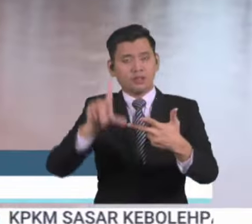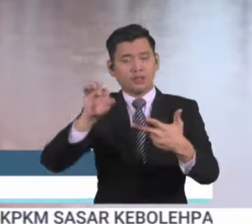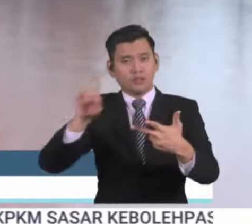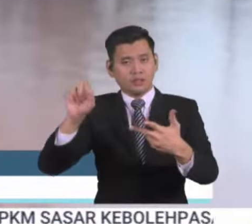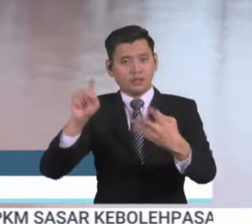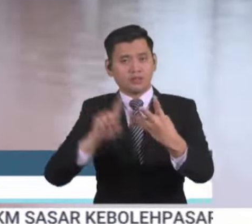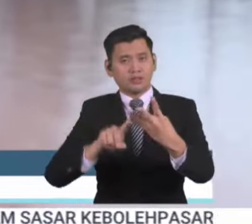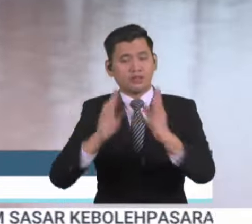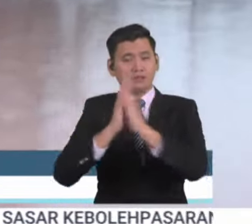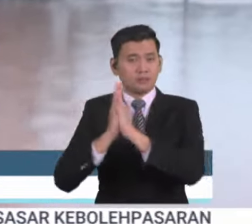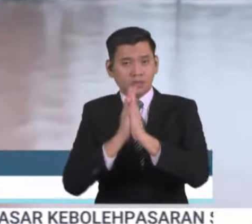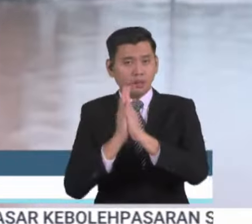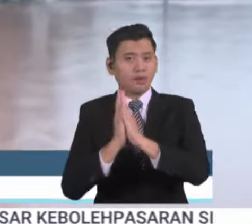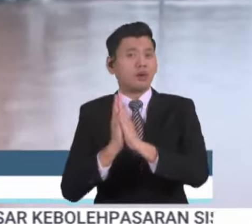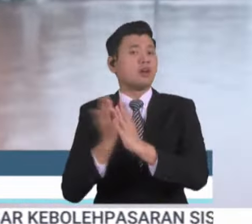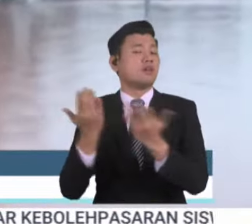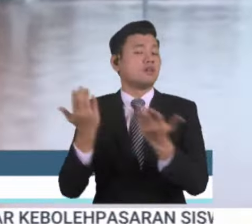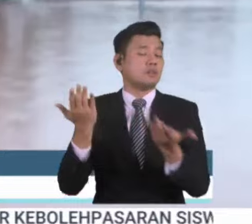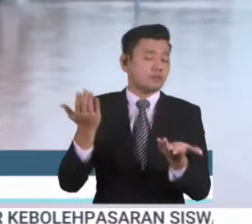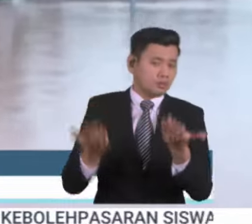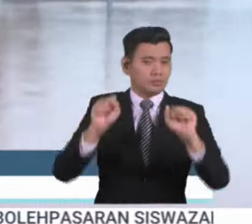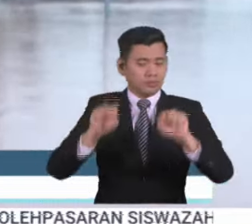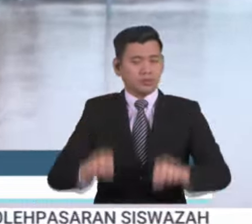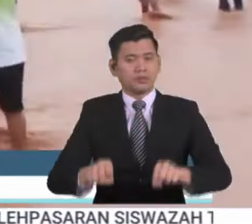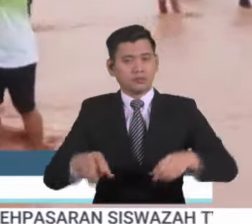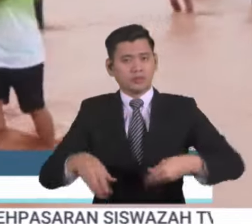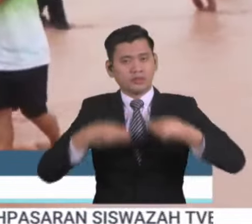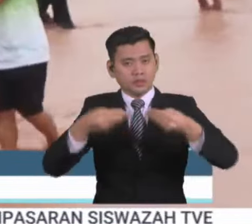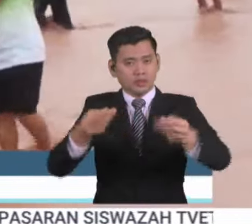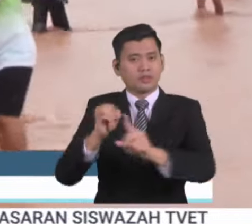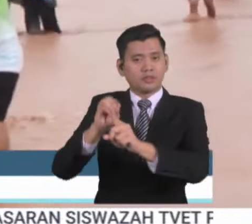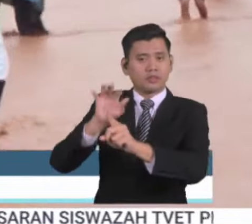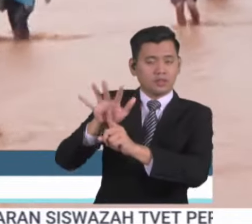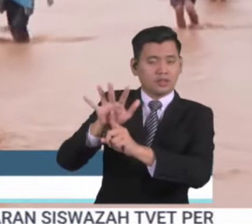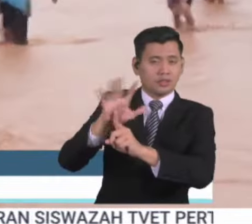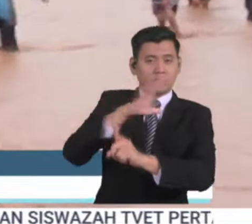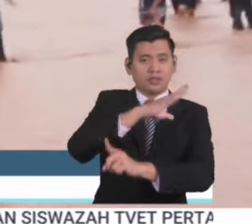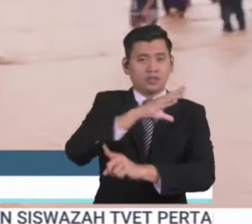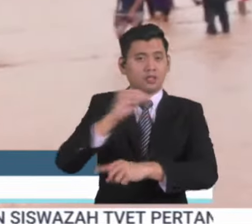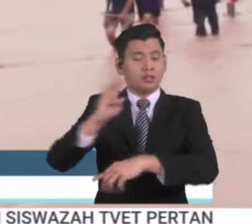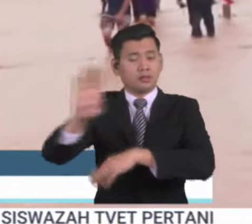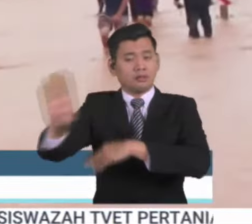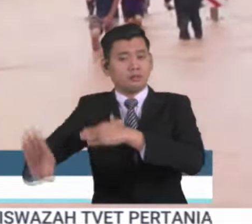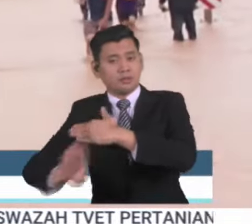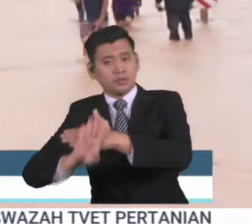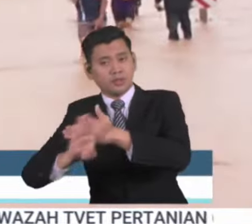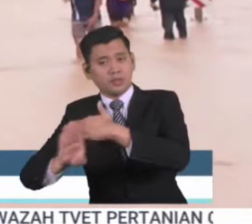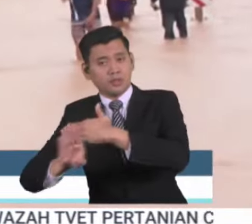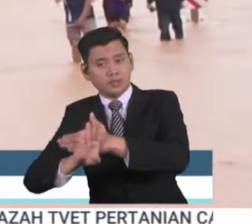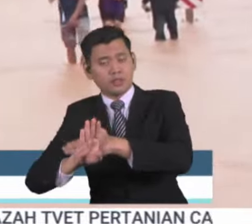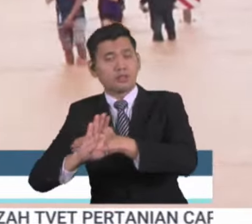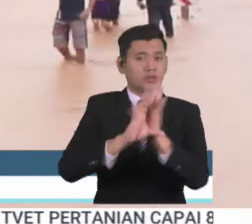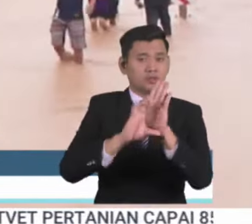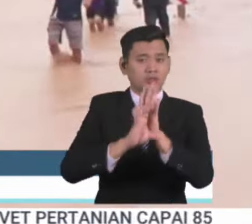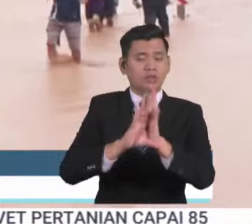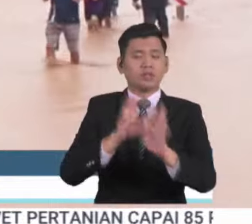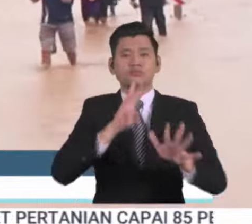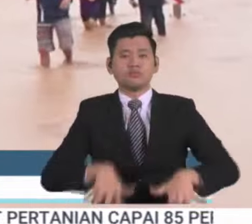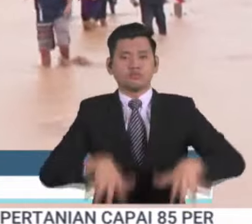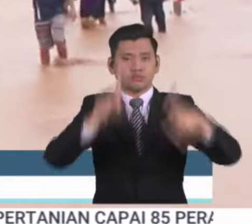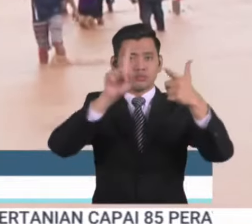Myanmar antara yang paling terdedah di dunia. Rantau ini kini bergelut bahaya iklim rentas sempadan seperti banjir,